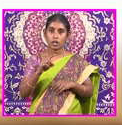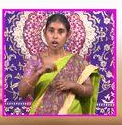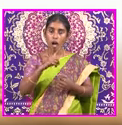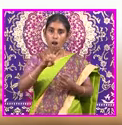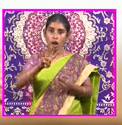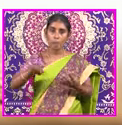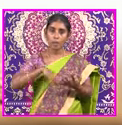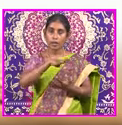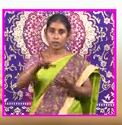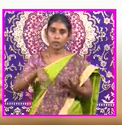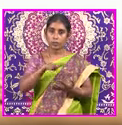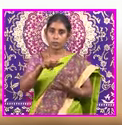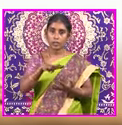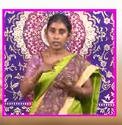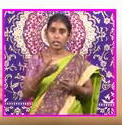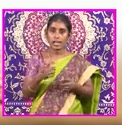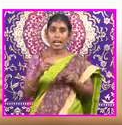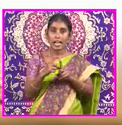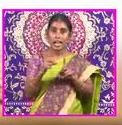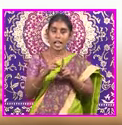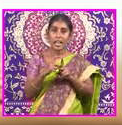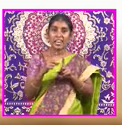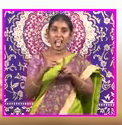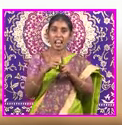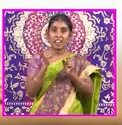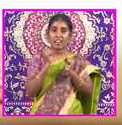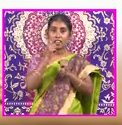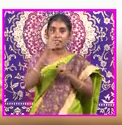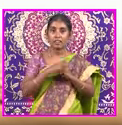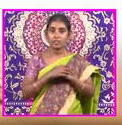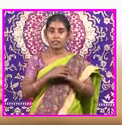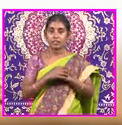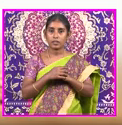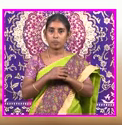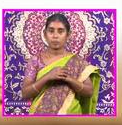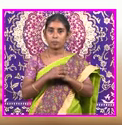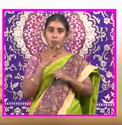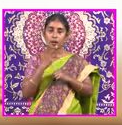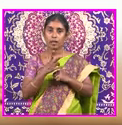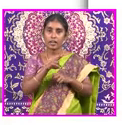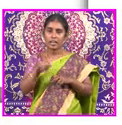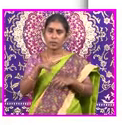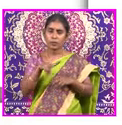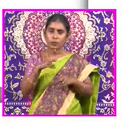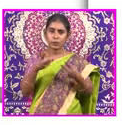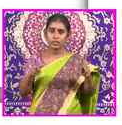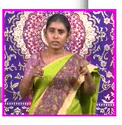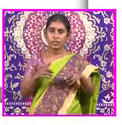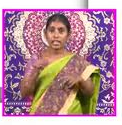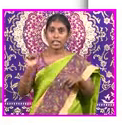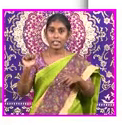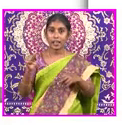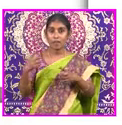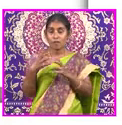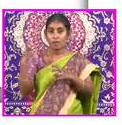ஒரு மாதிரியான வெப்பநிலை இருக்கும். ஸோ கடலிலிருந்து தூரம் போகும்போது வெப்பநிலையானது மாறுபடும். அடுத்தது இயற்கை தாவரங்கள். இயற்கை தாவரங்கள் தான்